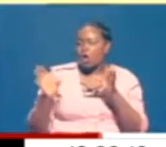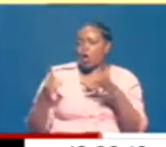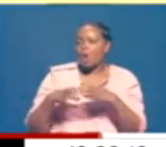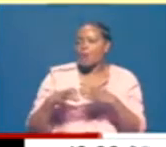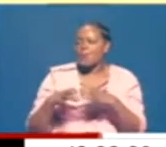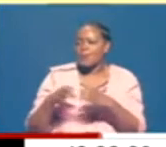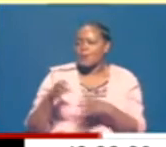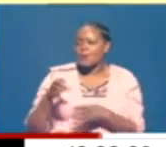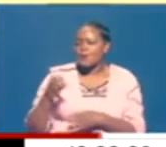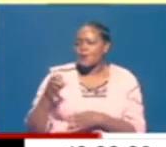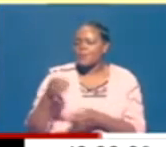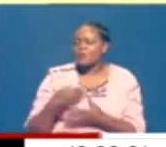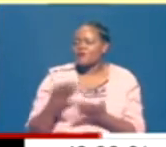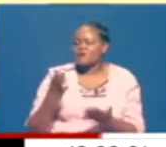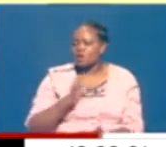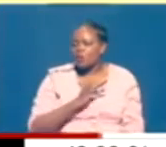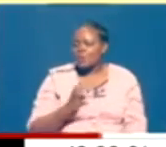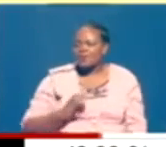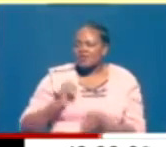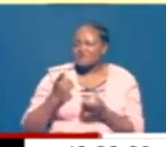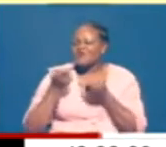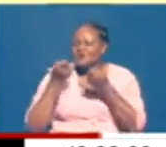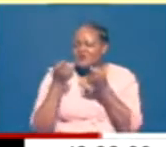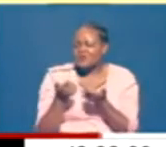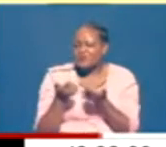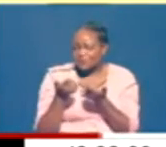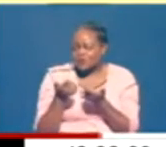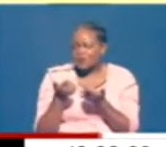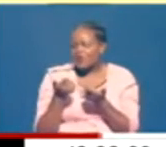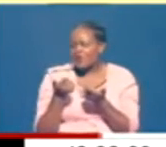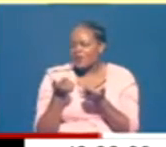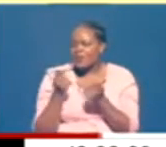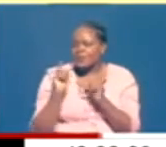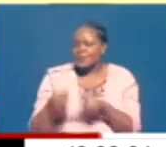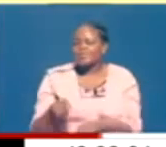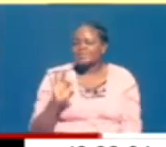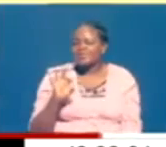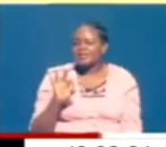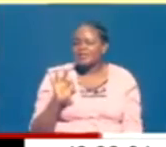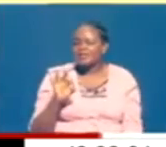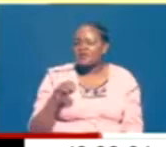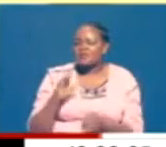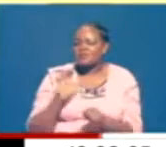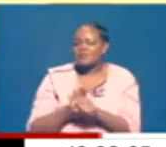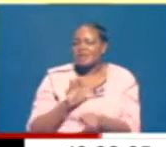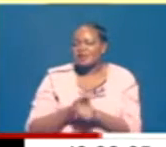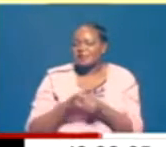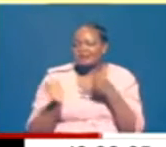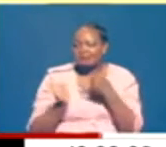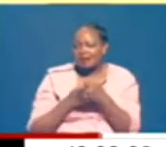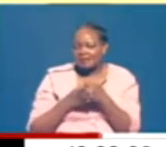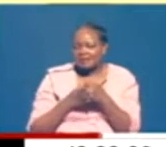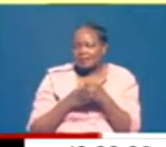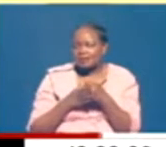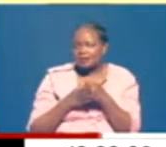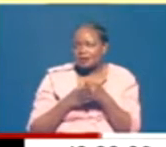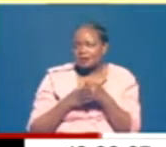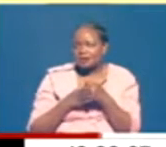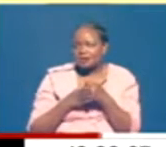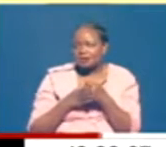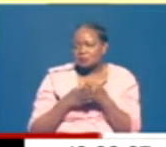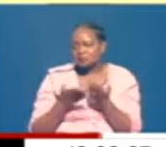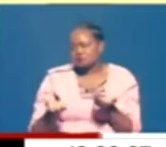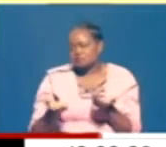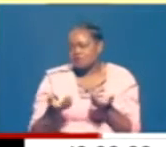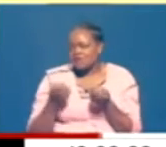commission, ikiwa ndogo ama ikiwa wachache ni watatu, wakiwa wengi ni watisa ama wengi wao